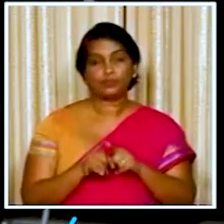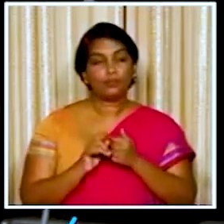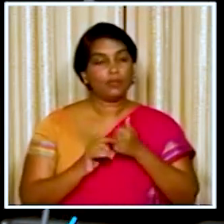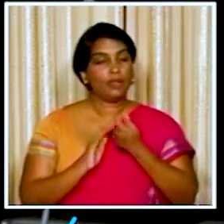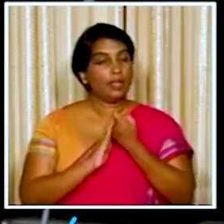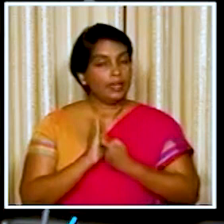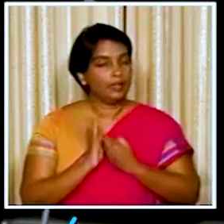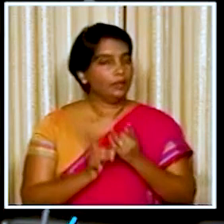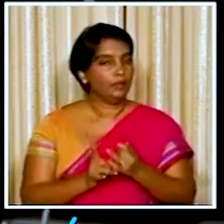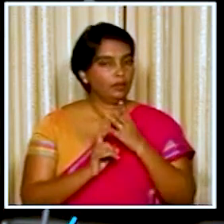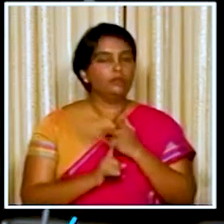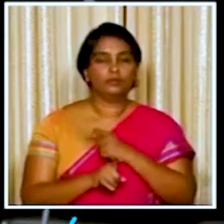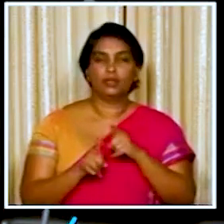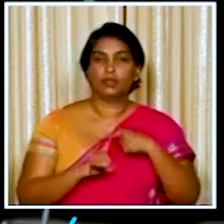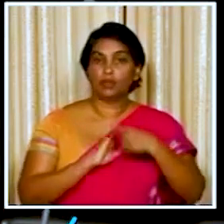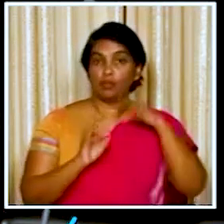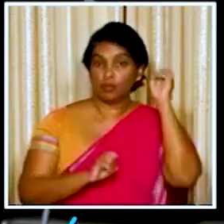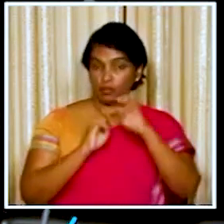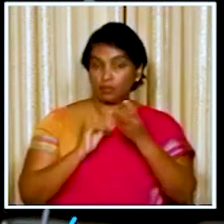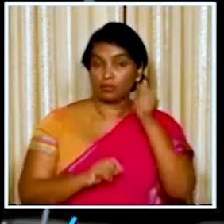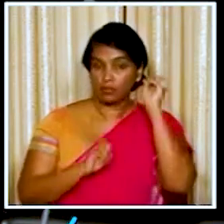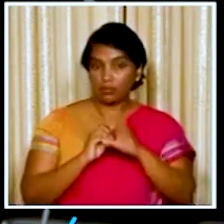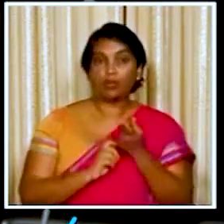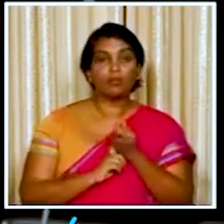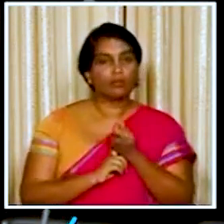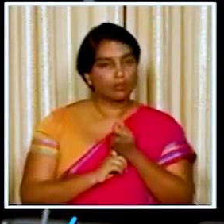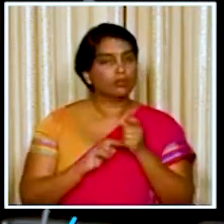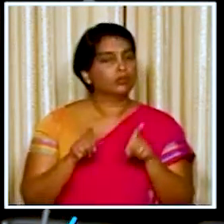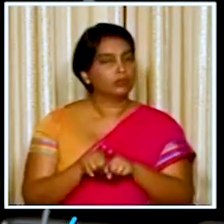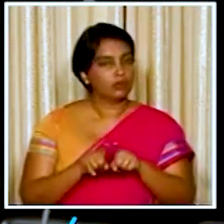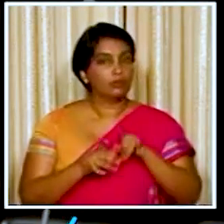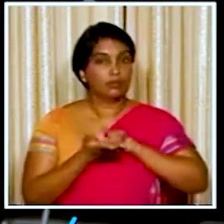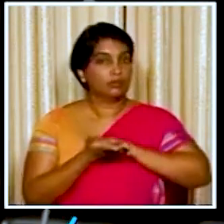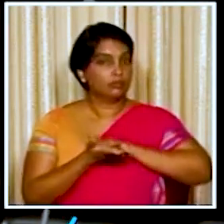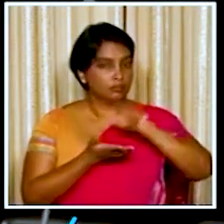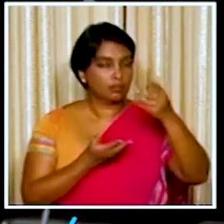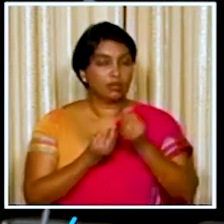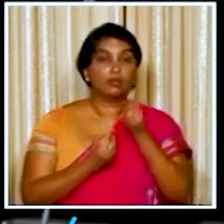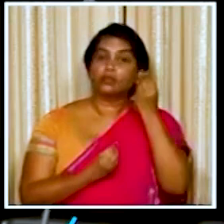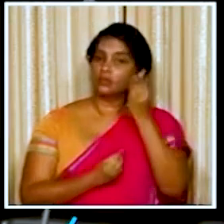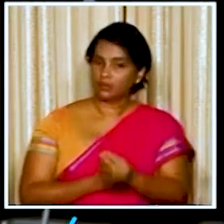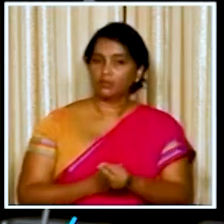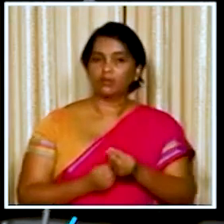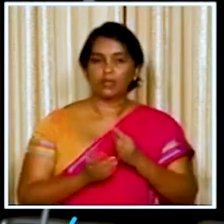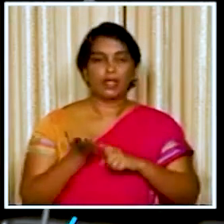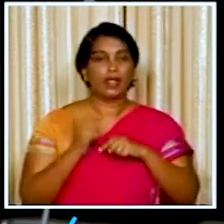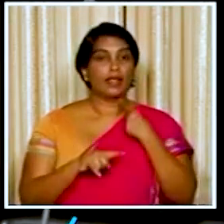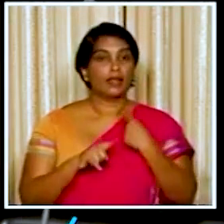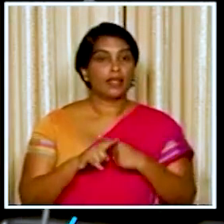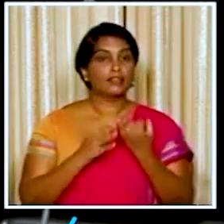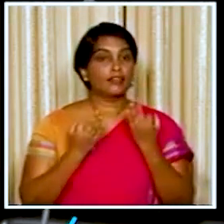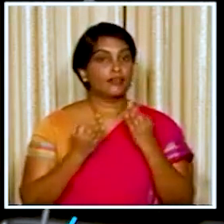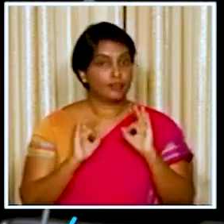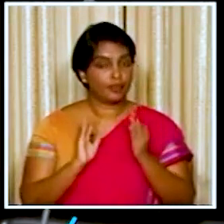නීත්‍යානුකූල ඔස්සේ රටට මුදල් ලැබෙන ශ්‍රමිකයන්ගේ මුදල් ප්‍රමාණය මත ගුවන් තොටුපළේදී ලබා දෙන තීරුබදු සහනය ඉහළ